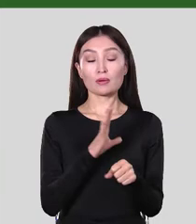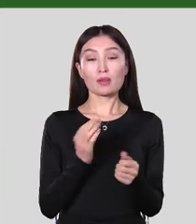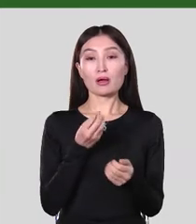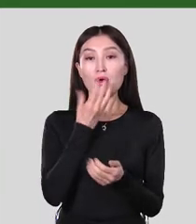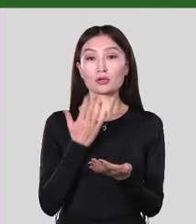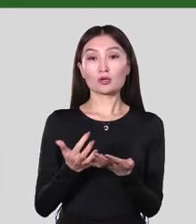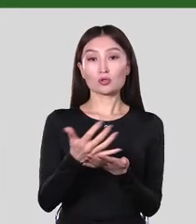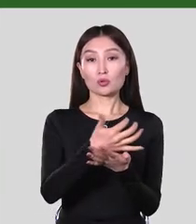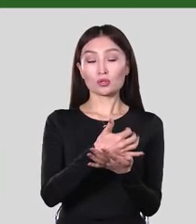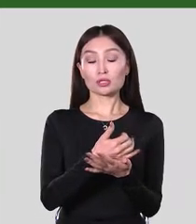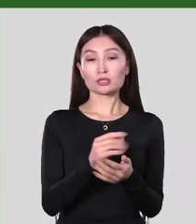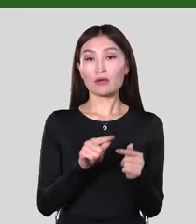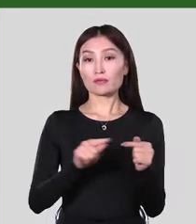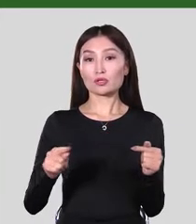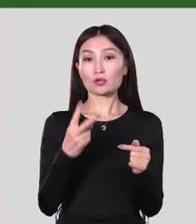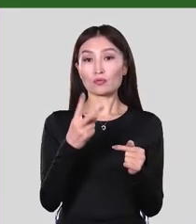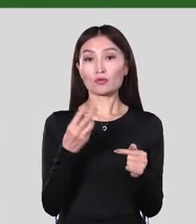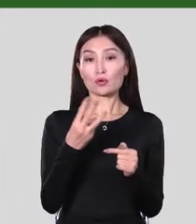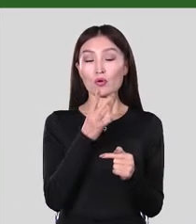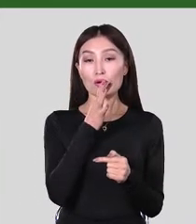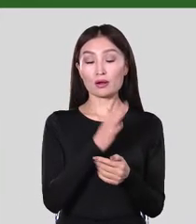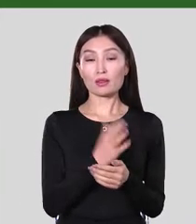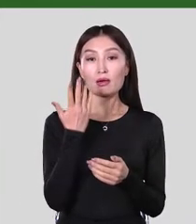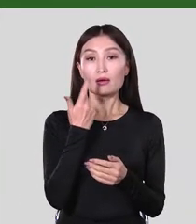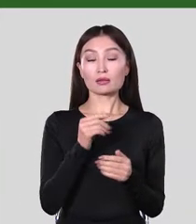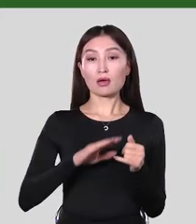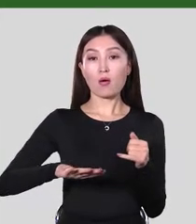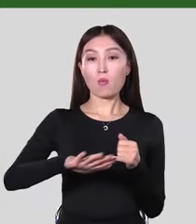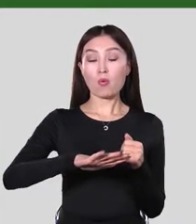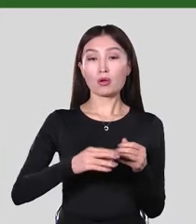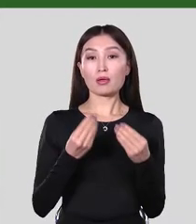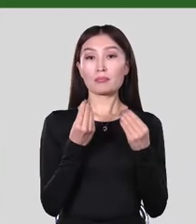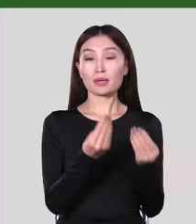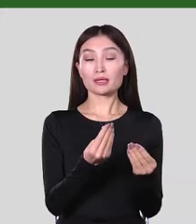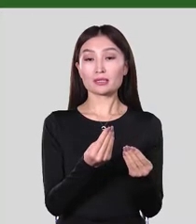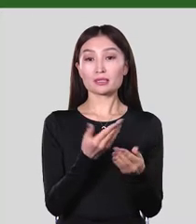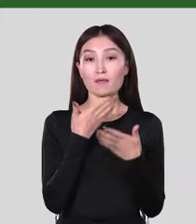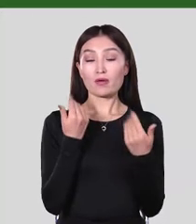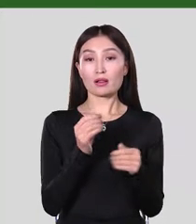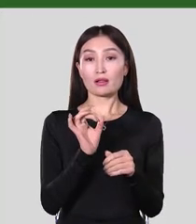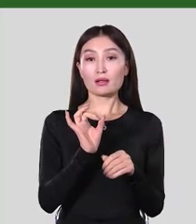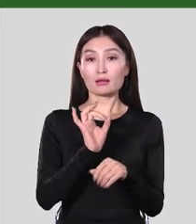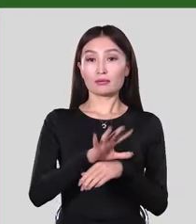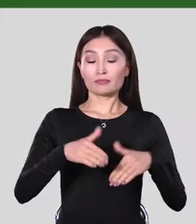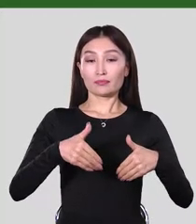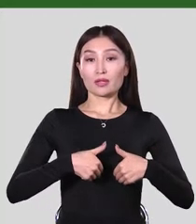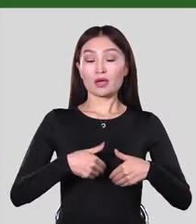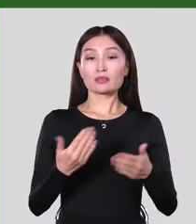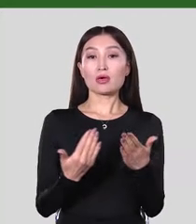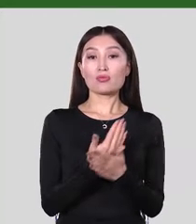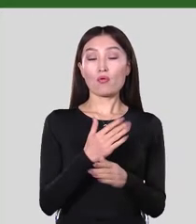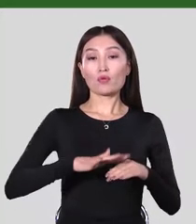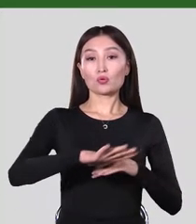получать хорошие урожаи в течение 2-3 лет. Когда поле переставало давать урожай, земледельцы переходили на